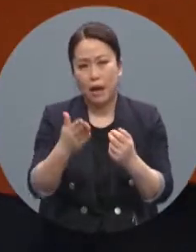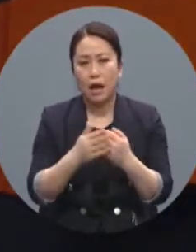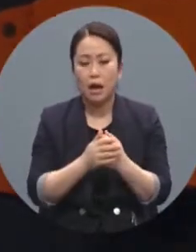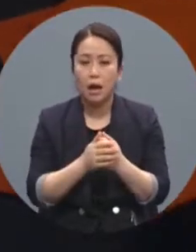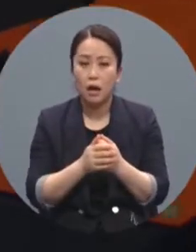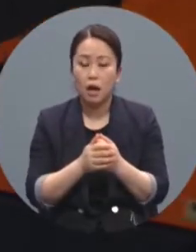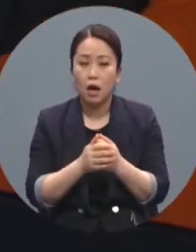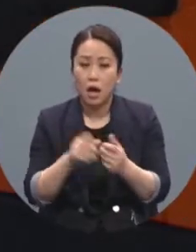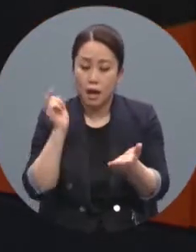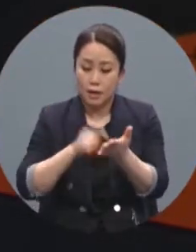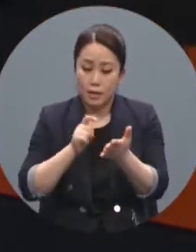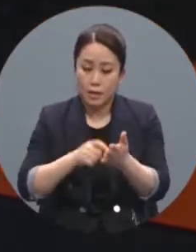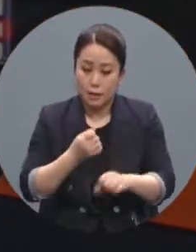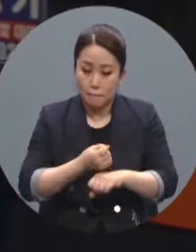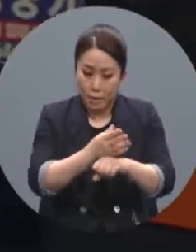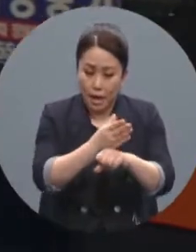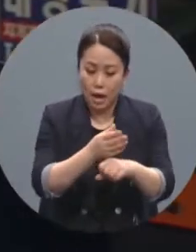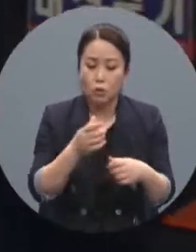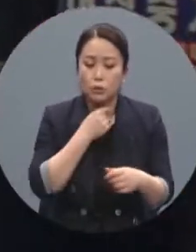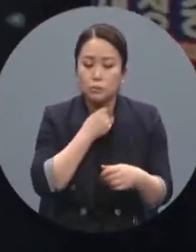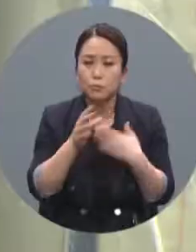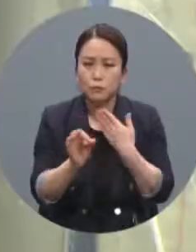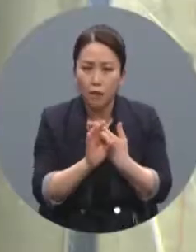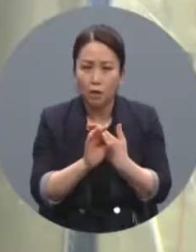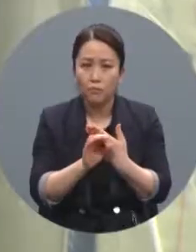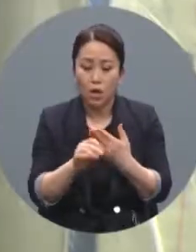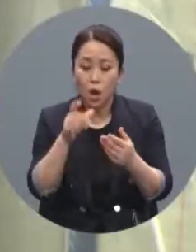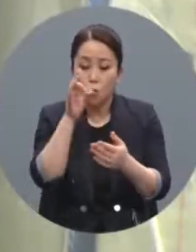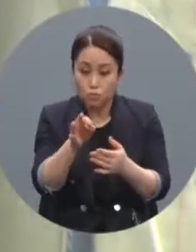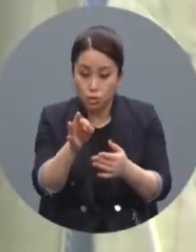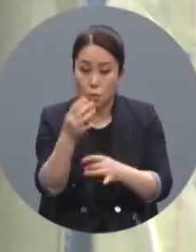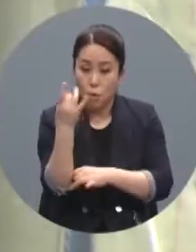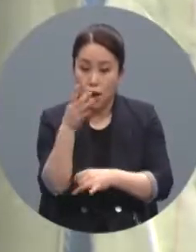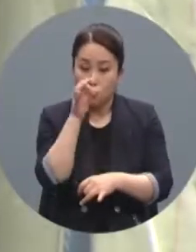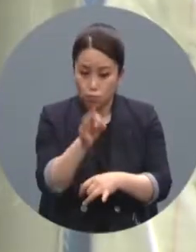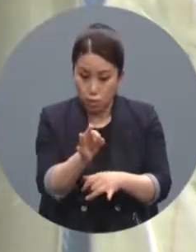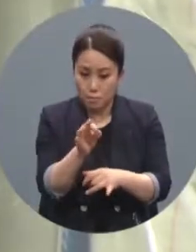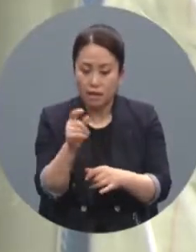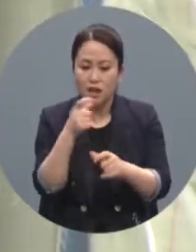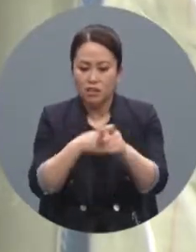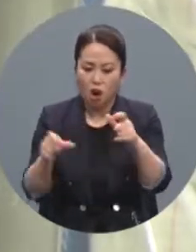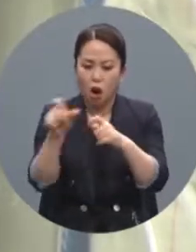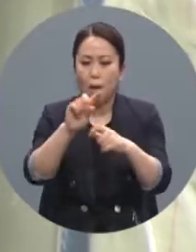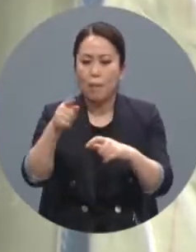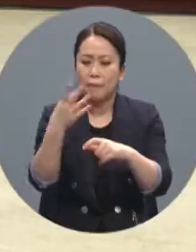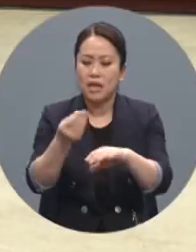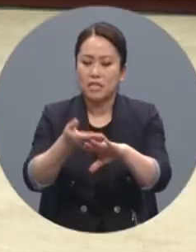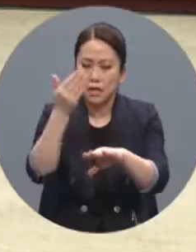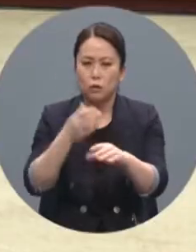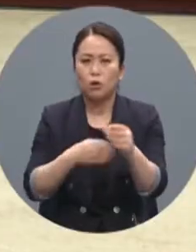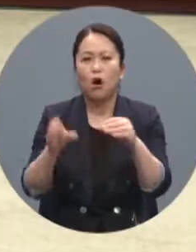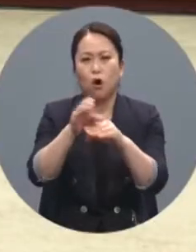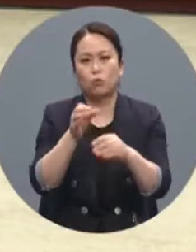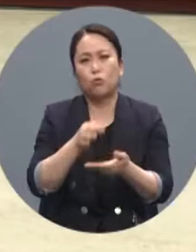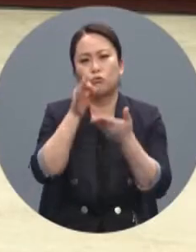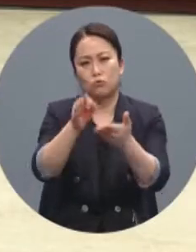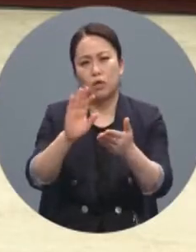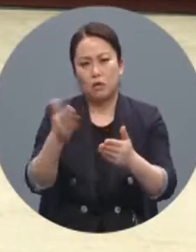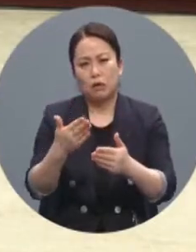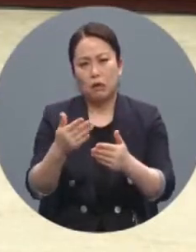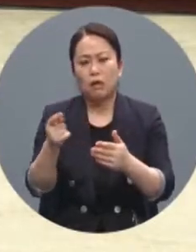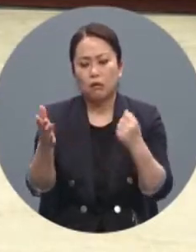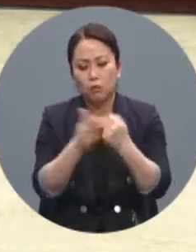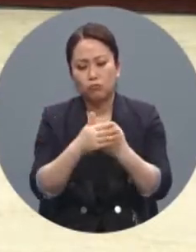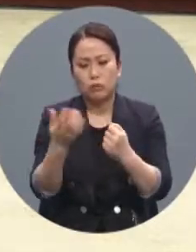하려면 운임 가격의 절반이 넘는 수백만 원의 웃돈을 줘야 해 수출 물류기업의 부담이 커지고 있는